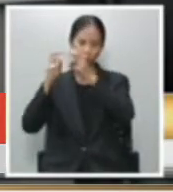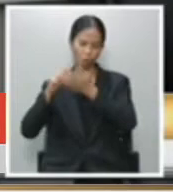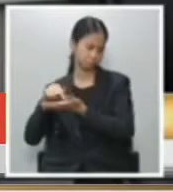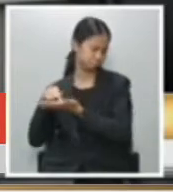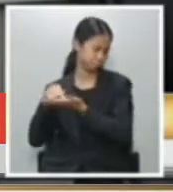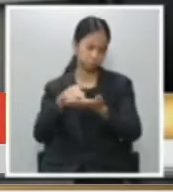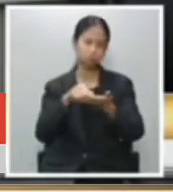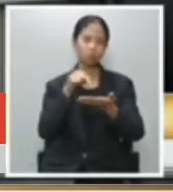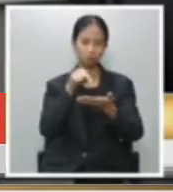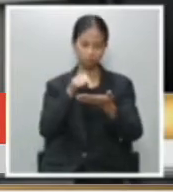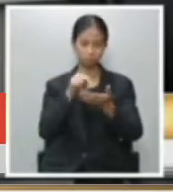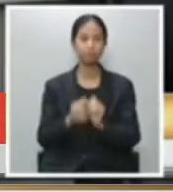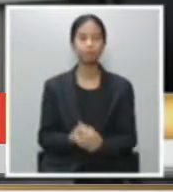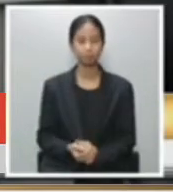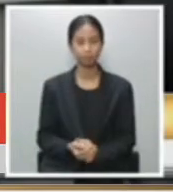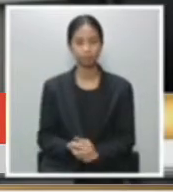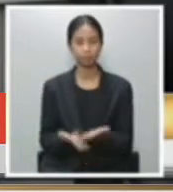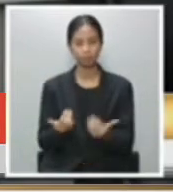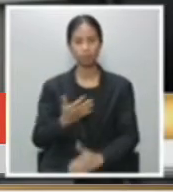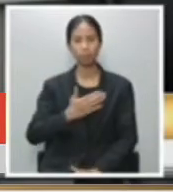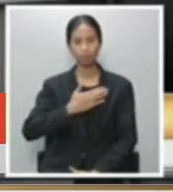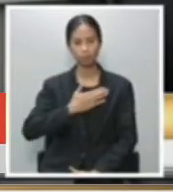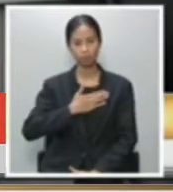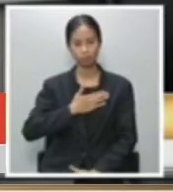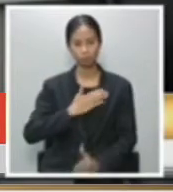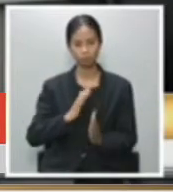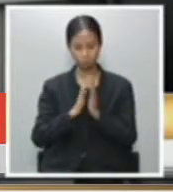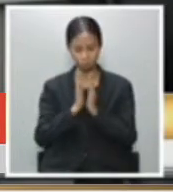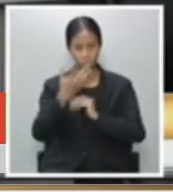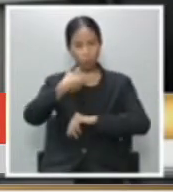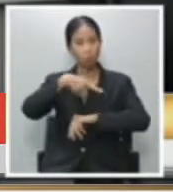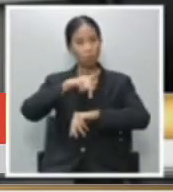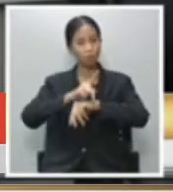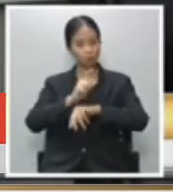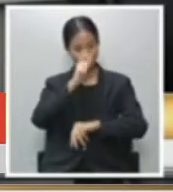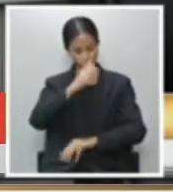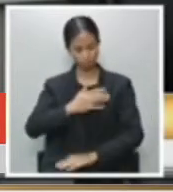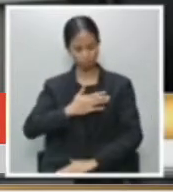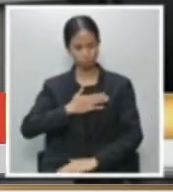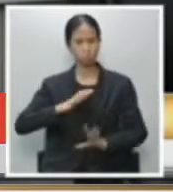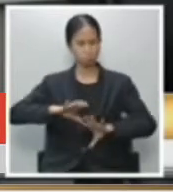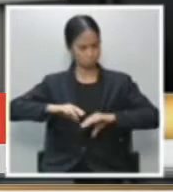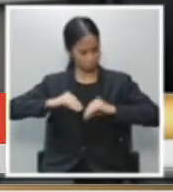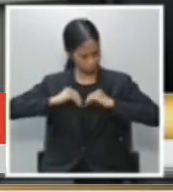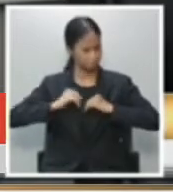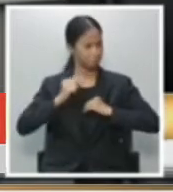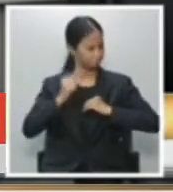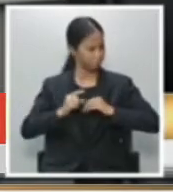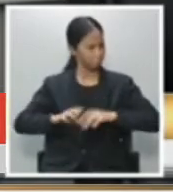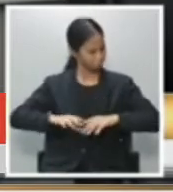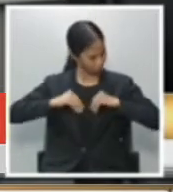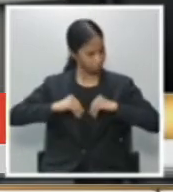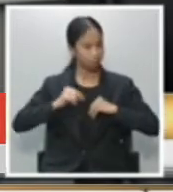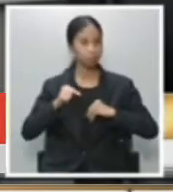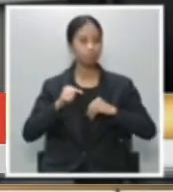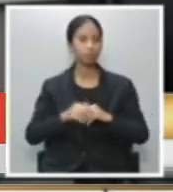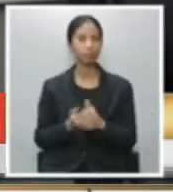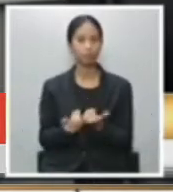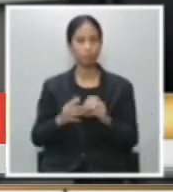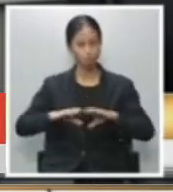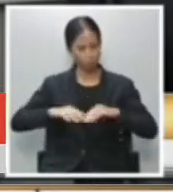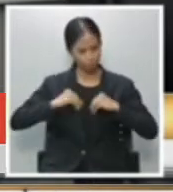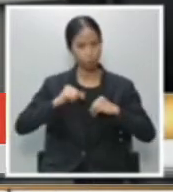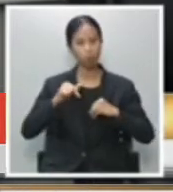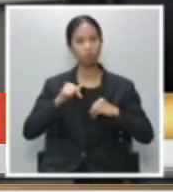าเพราะฉะนั้นเนี่ยผมกราบเรียนประธานด้วยความเคารพครับผมเห็นด้วยอย่างยิ่งนะครับเห็นด้วยอย่